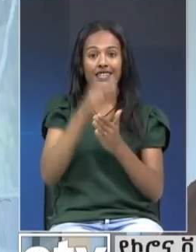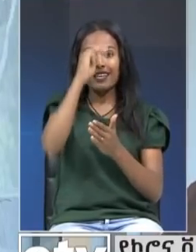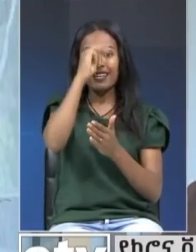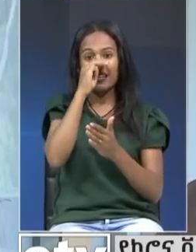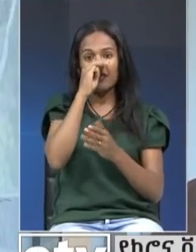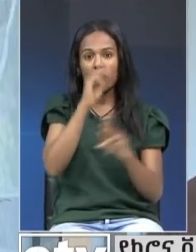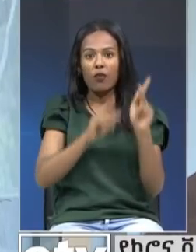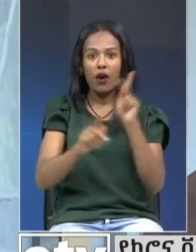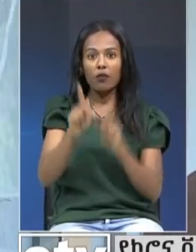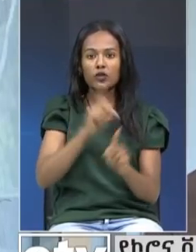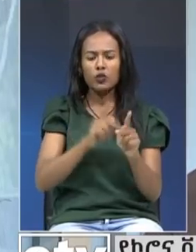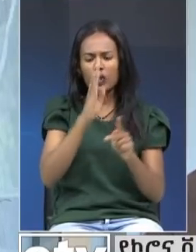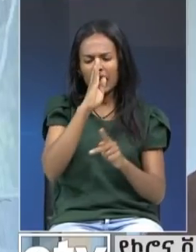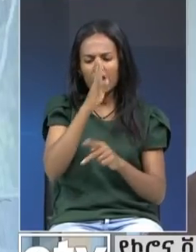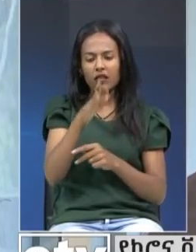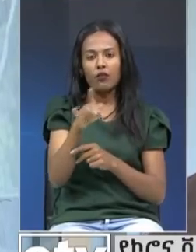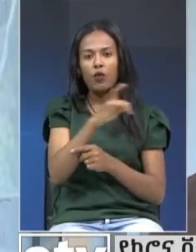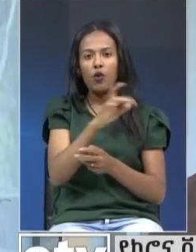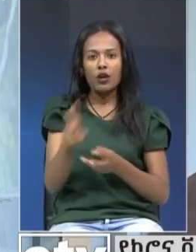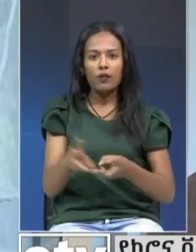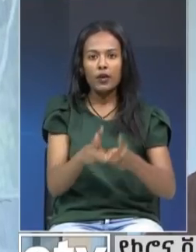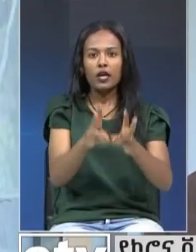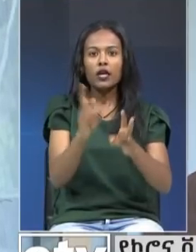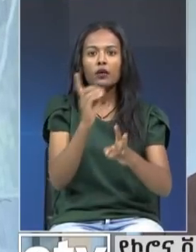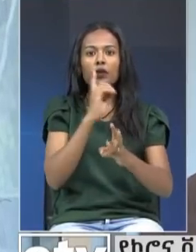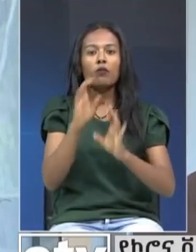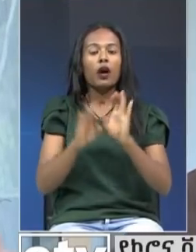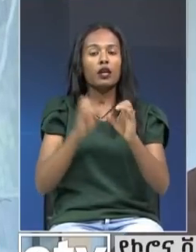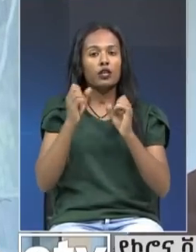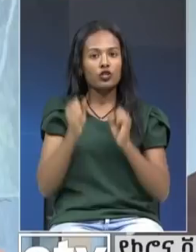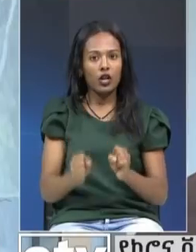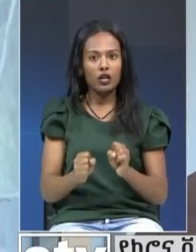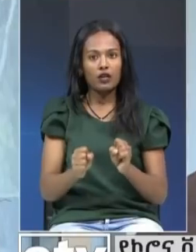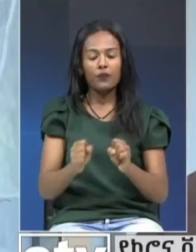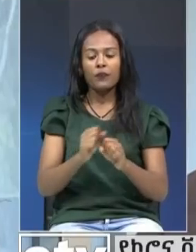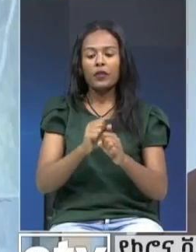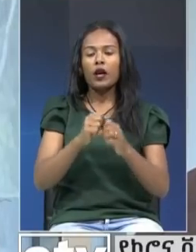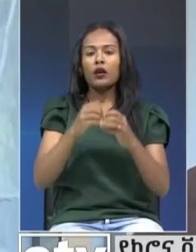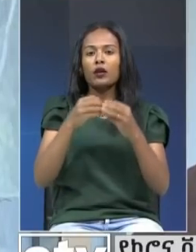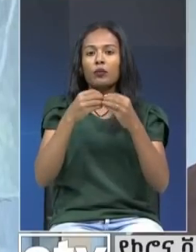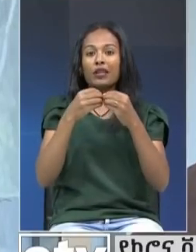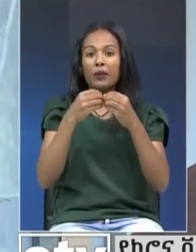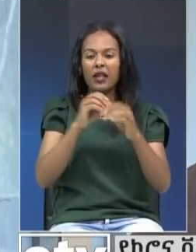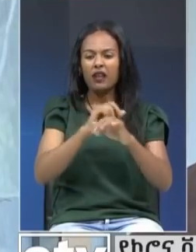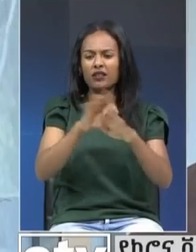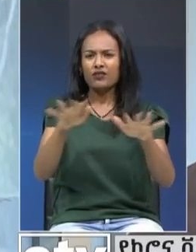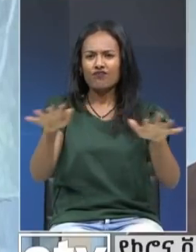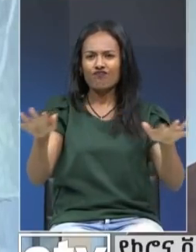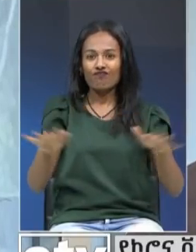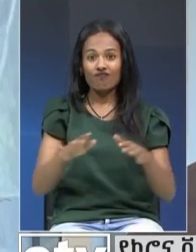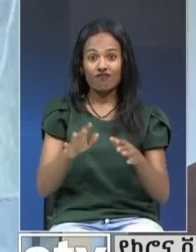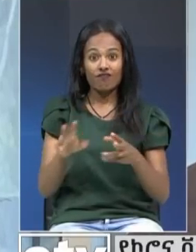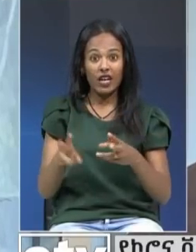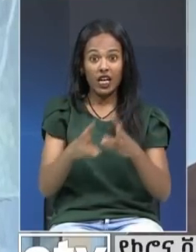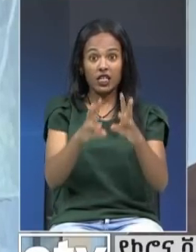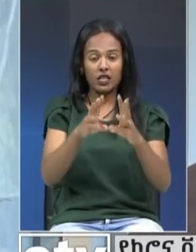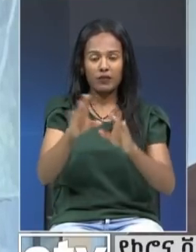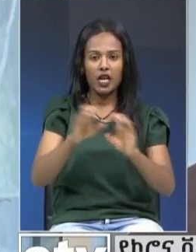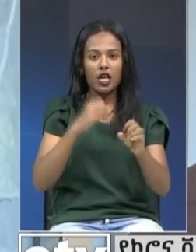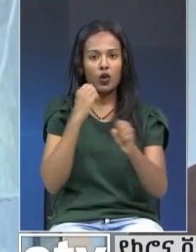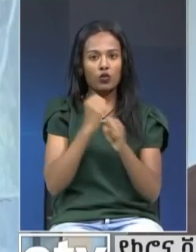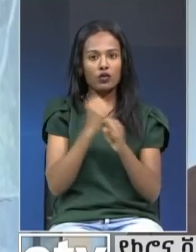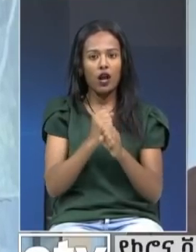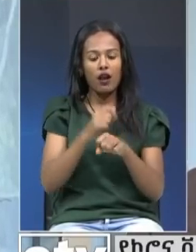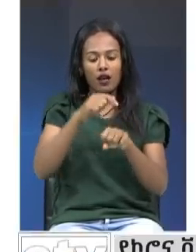ማህበረሰቡ ክሬቲቭ በሆነ መንገድ ምን ማድረግ እንችላለን? በተበታተነ መንገድ የምናደርገውን ስራ